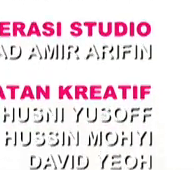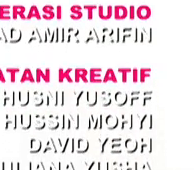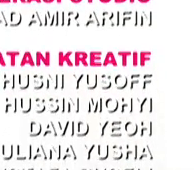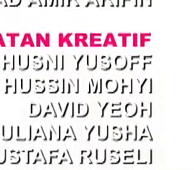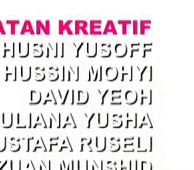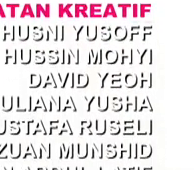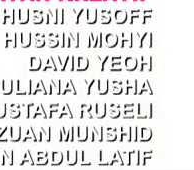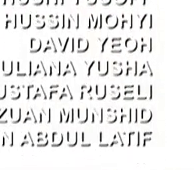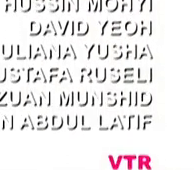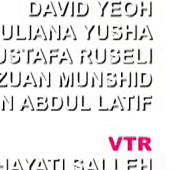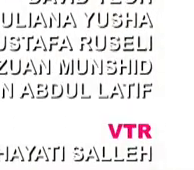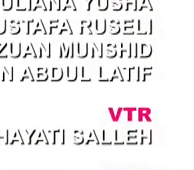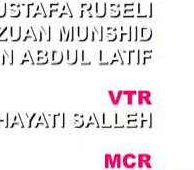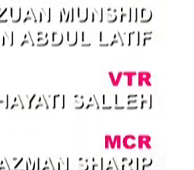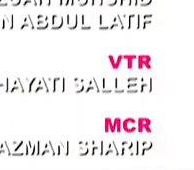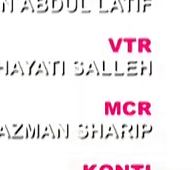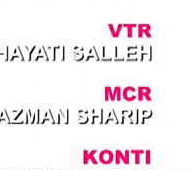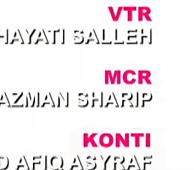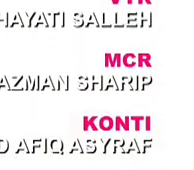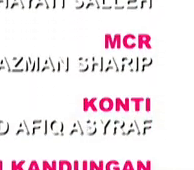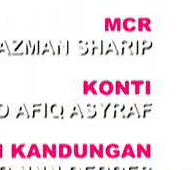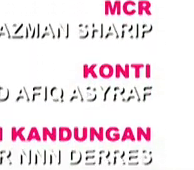ibuu makik sebelah